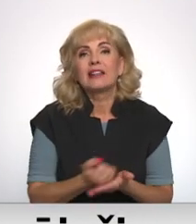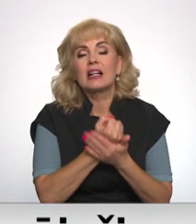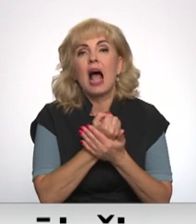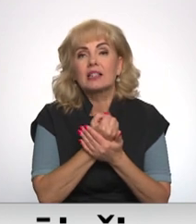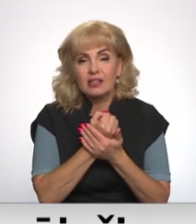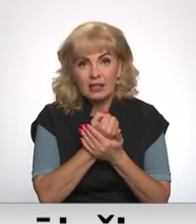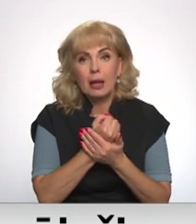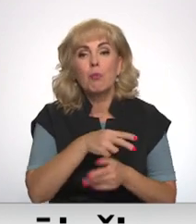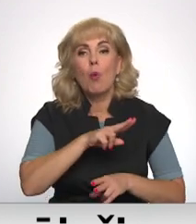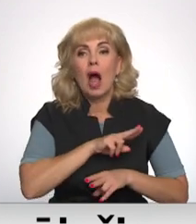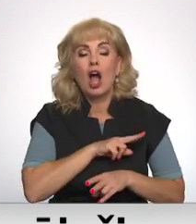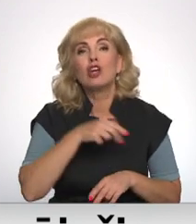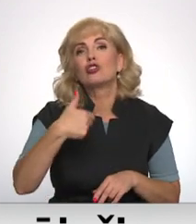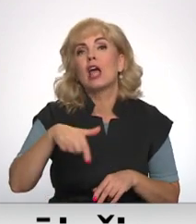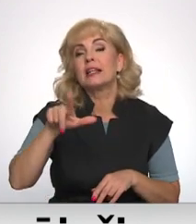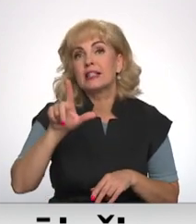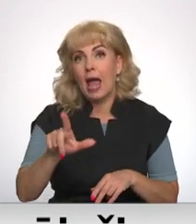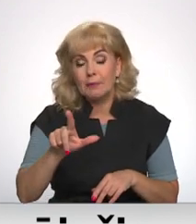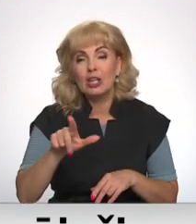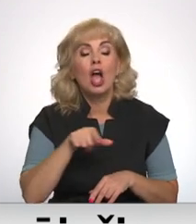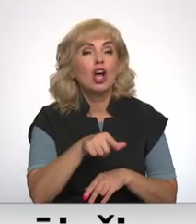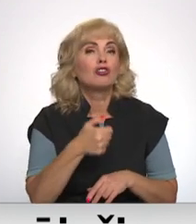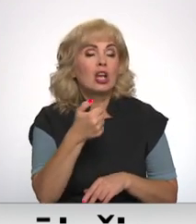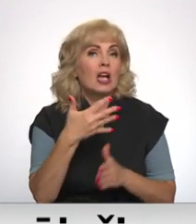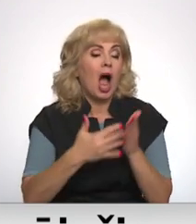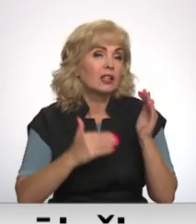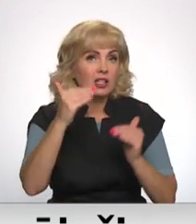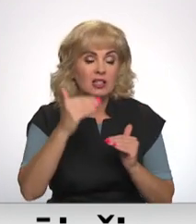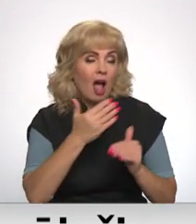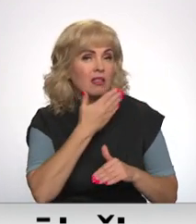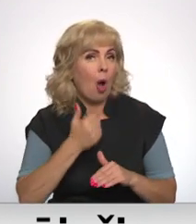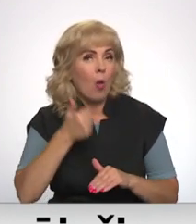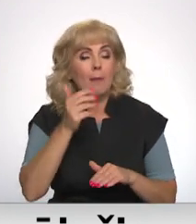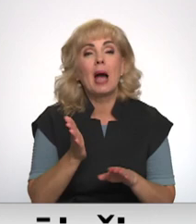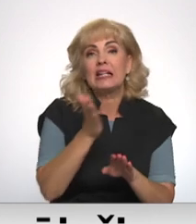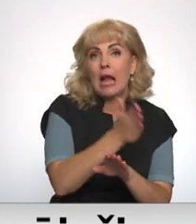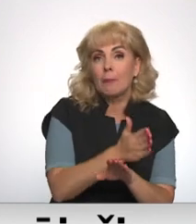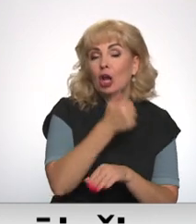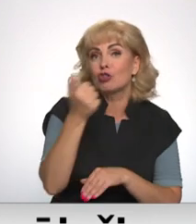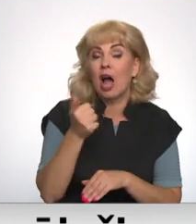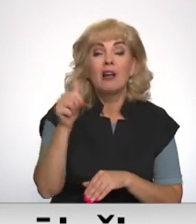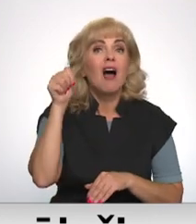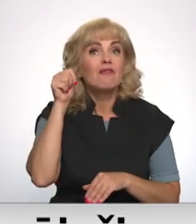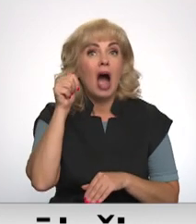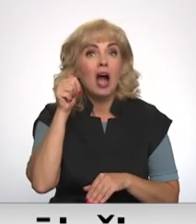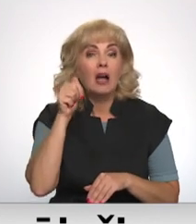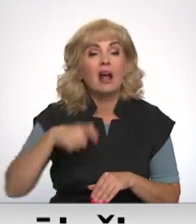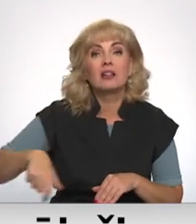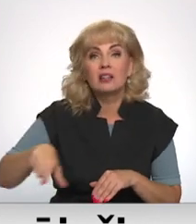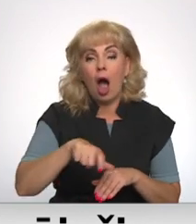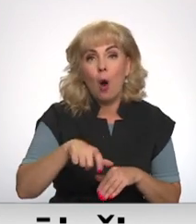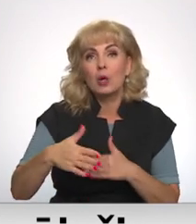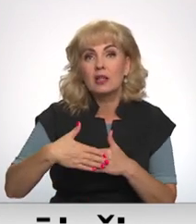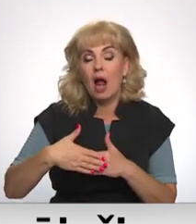Valsts ugunsdzēsības un glābšanas dienestā norāda, ka šī gada statistika nav labāka par iepriekšējiem gadiem. Arī vakar no Daugavas Krāslavā tika